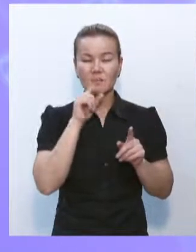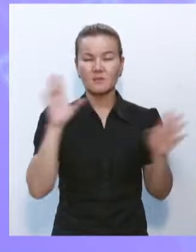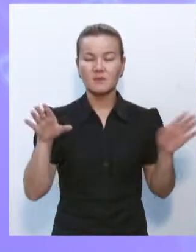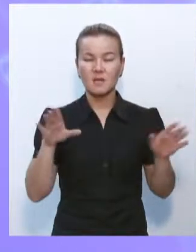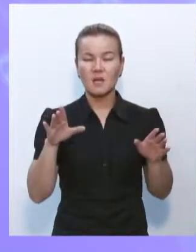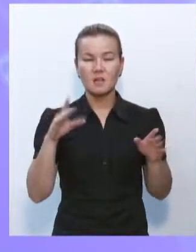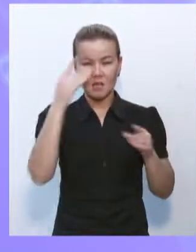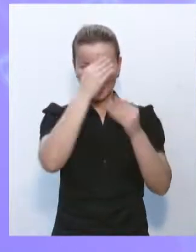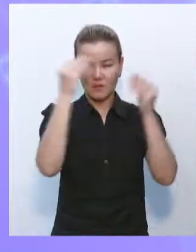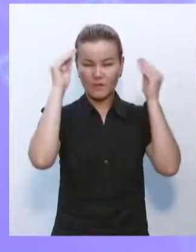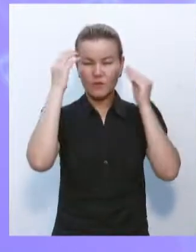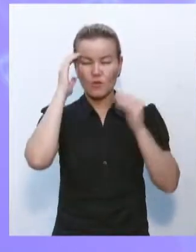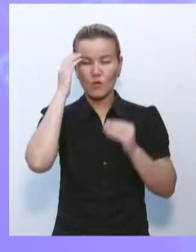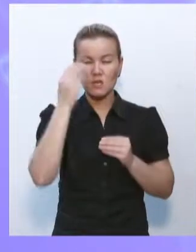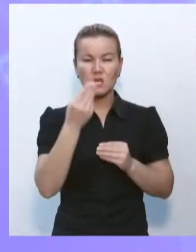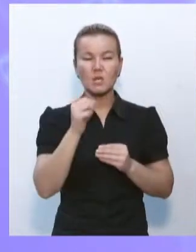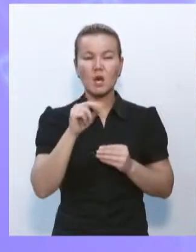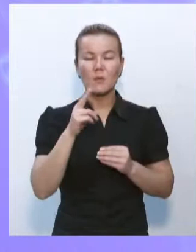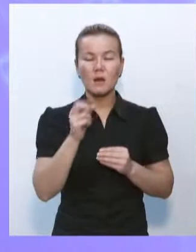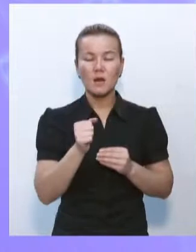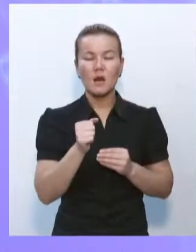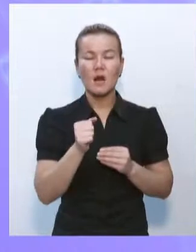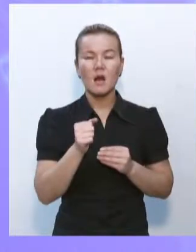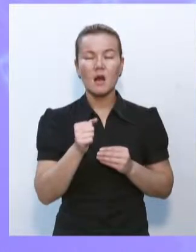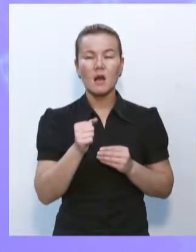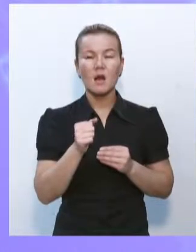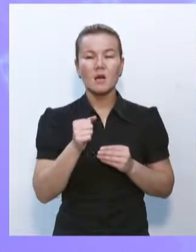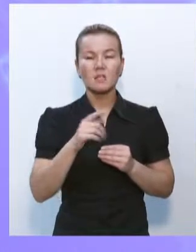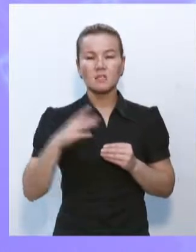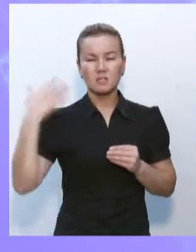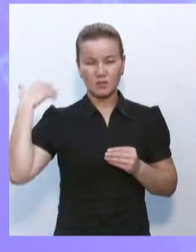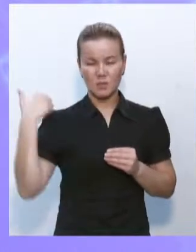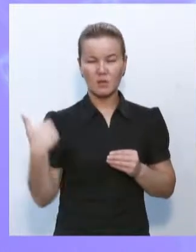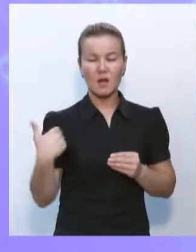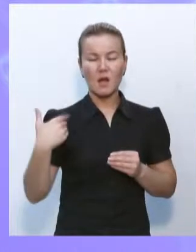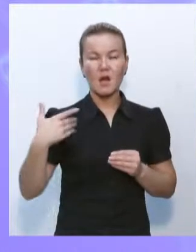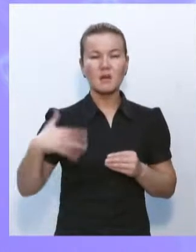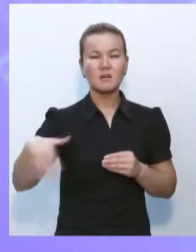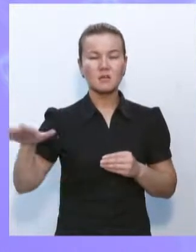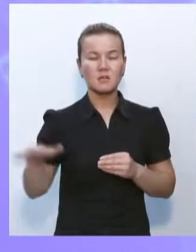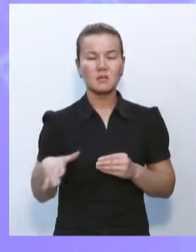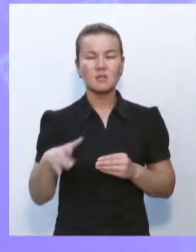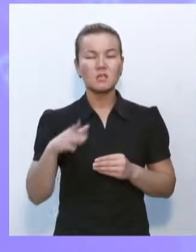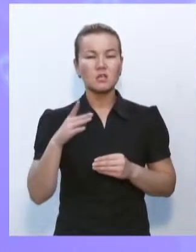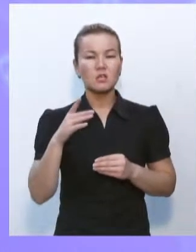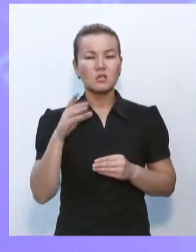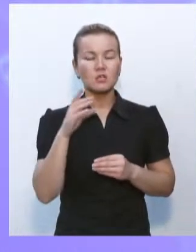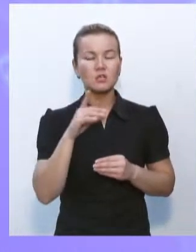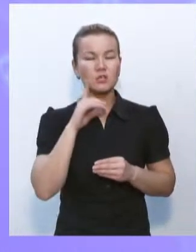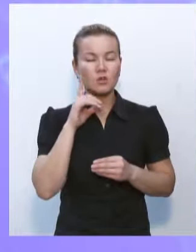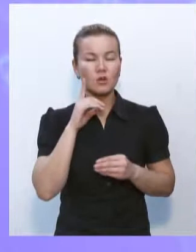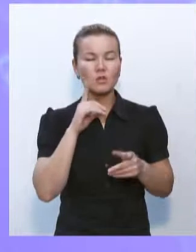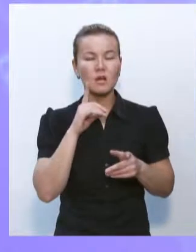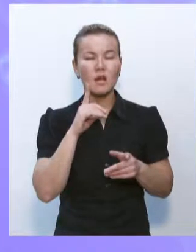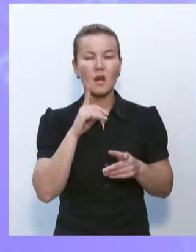черная шапочка. Спина, крылья и хвостик синие. Грудка желтая.